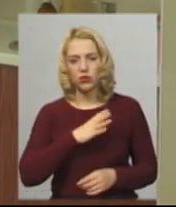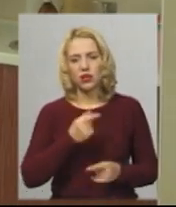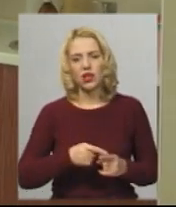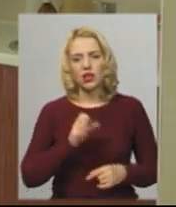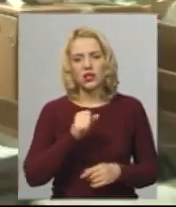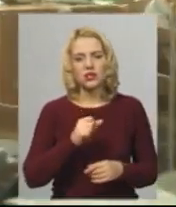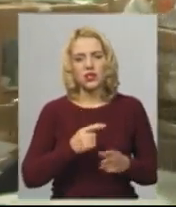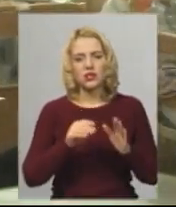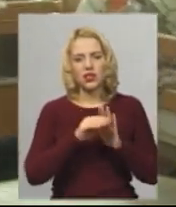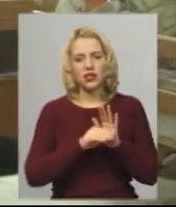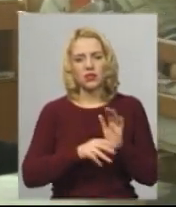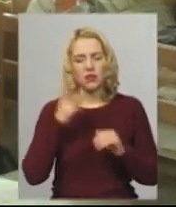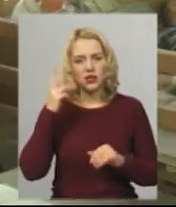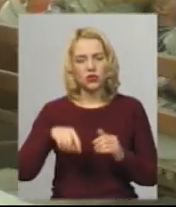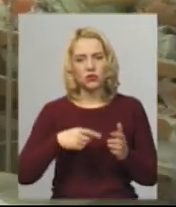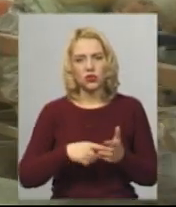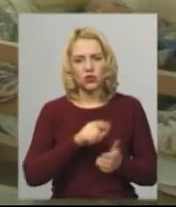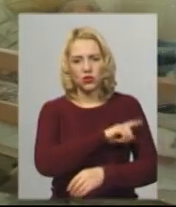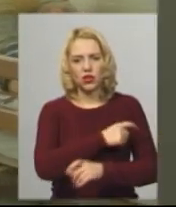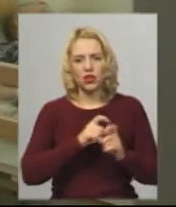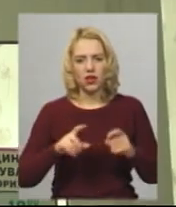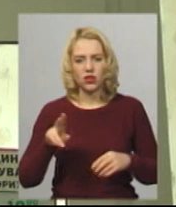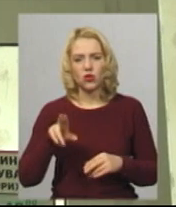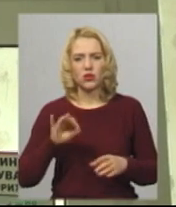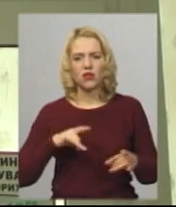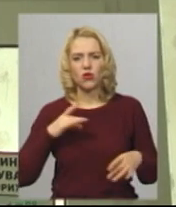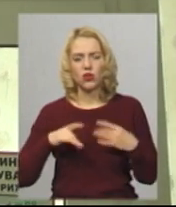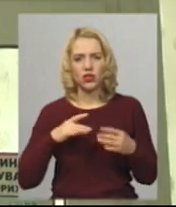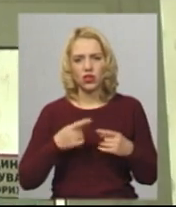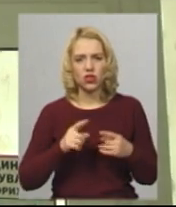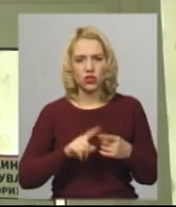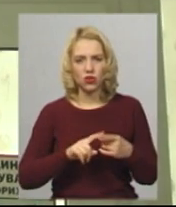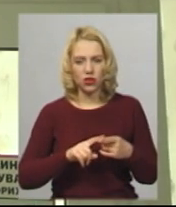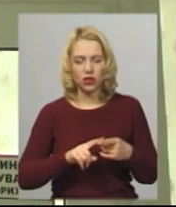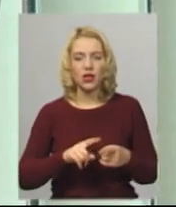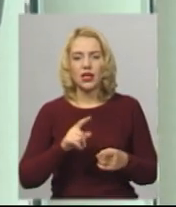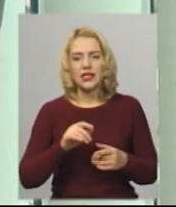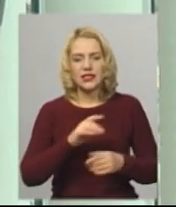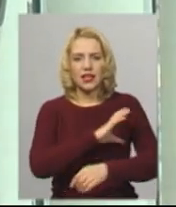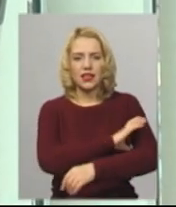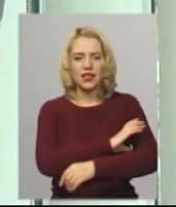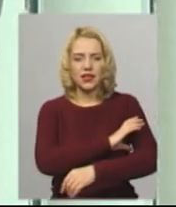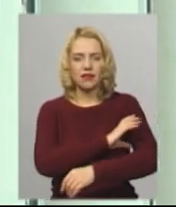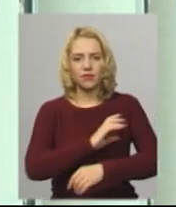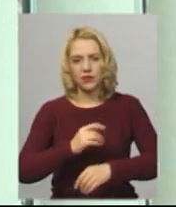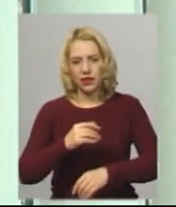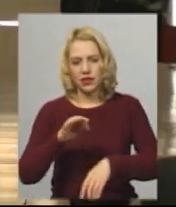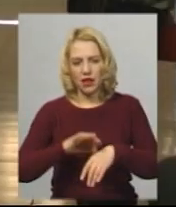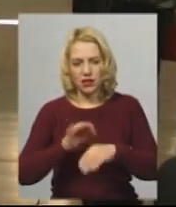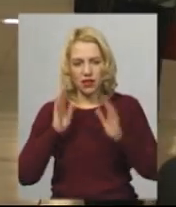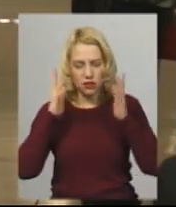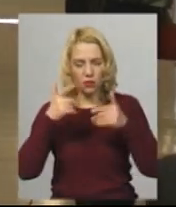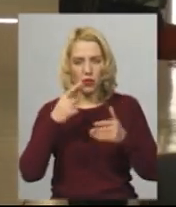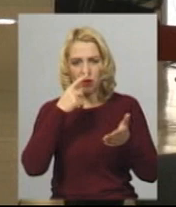міської лікарні, за 9 місяців поточного року до неврологічного відділення номер 1 з діагнозом інсульт поступило 533 хворих.